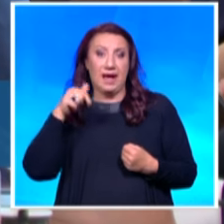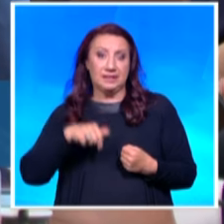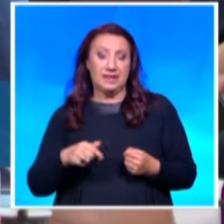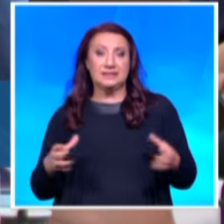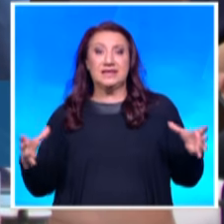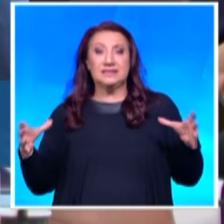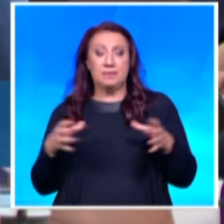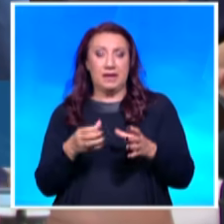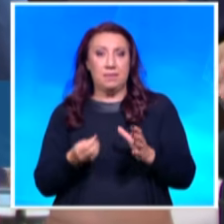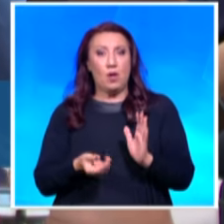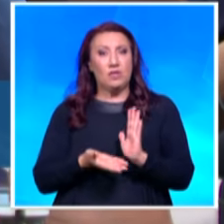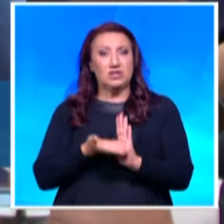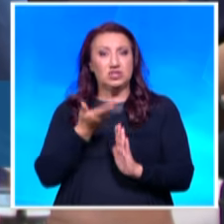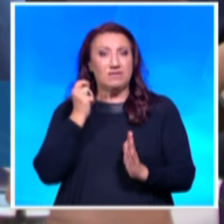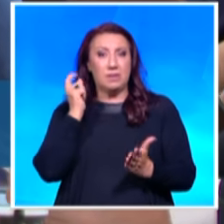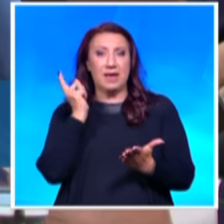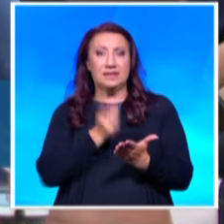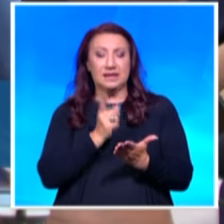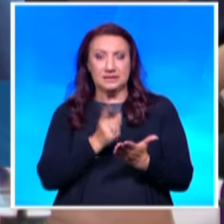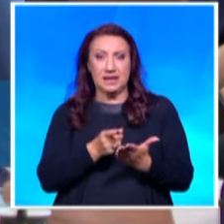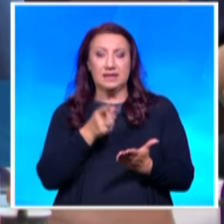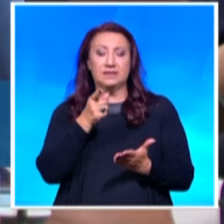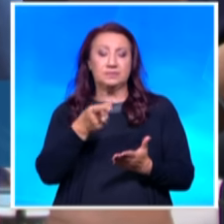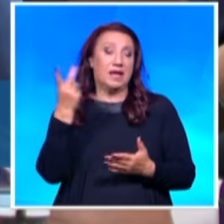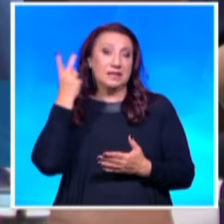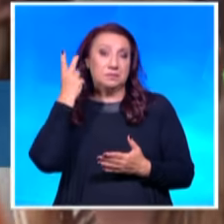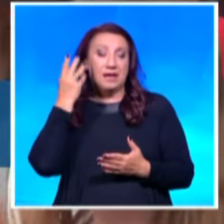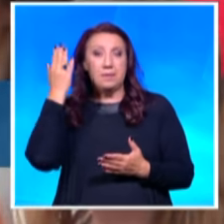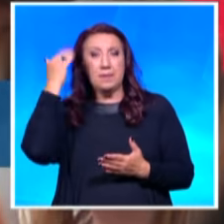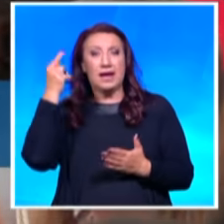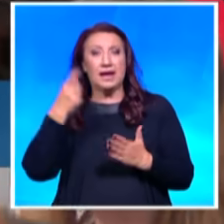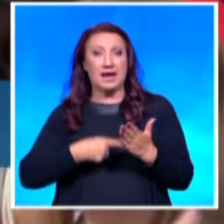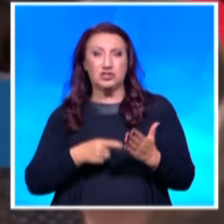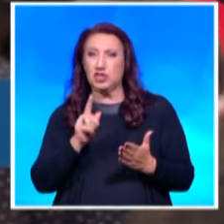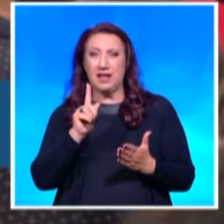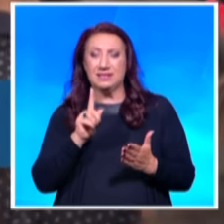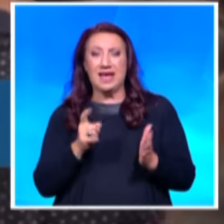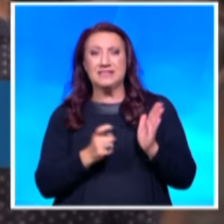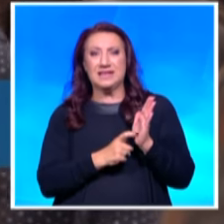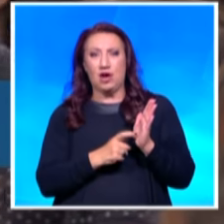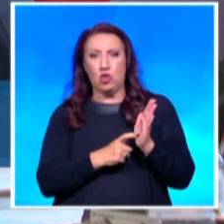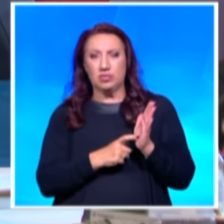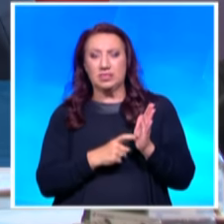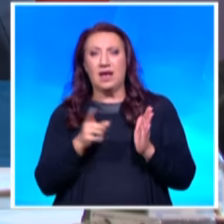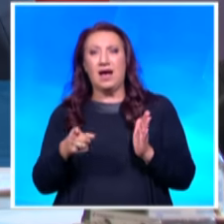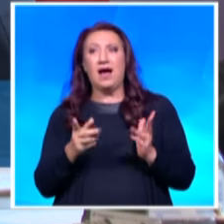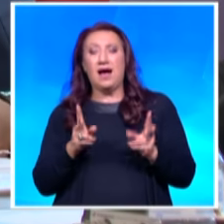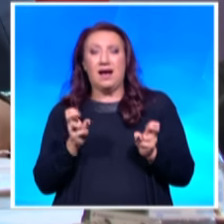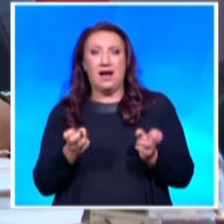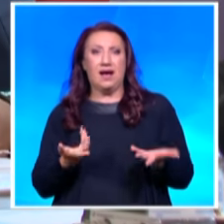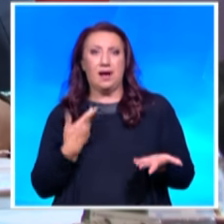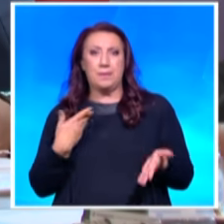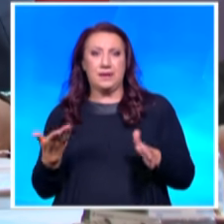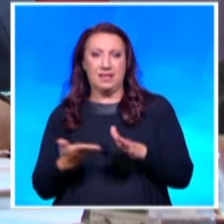наказания с ясното съзнание, че грешката не е в закона, а в прилагането му. Има чадъри. Те са